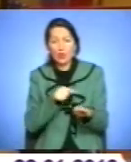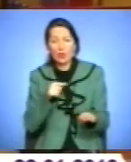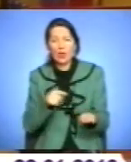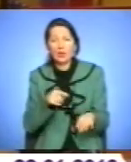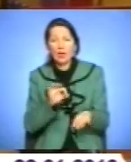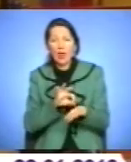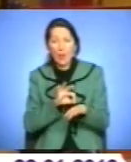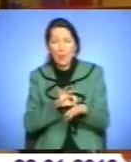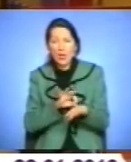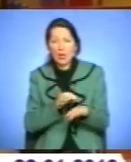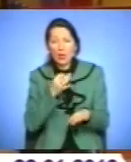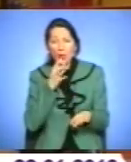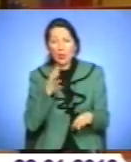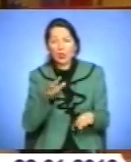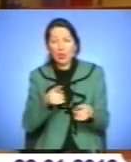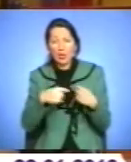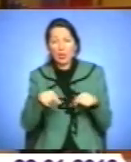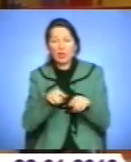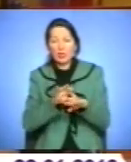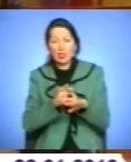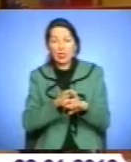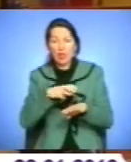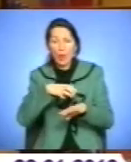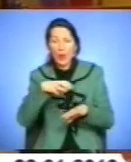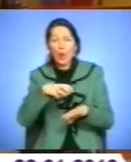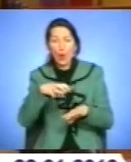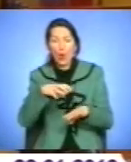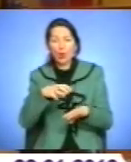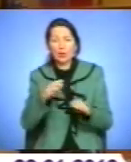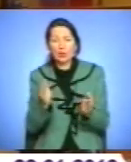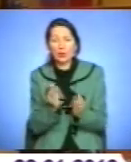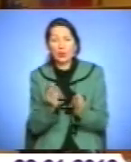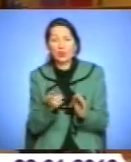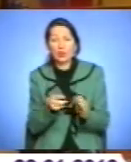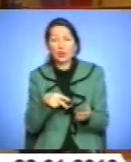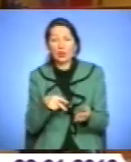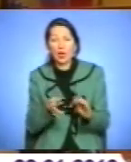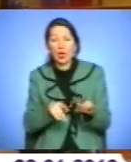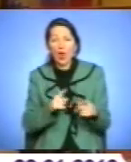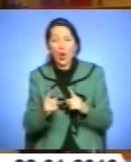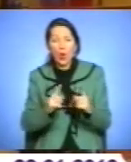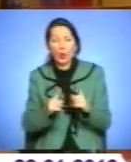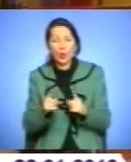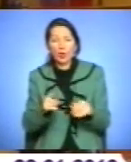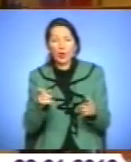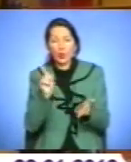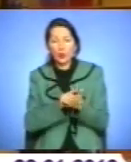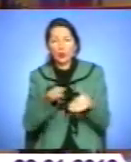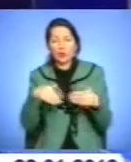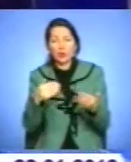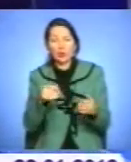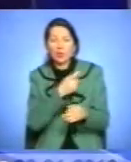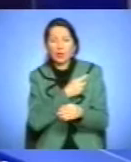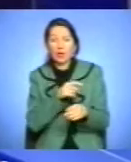в будь-якій ділянці тіла, припухлість, обмеження рухомості, обов'язково зверніться до місцевого травмпункту.